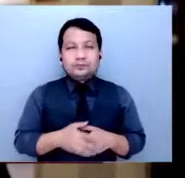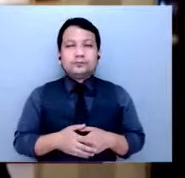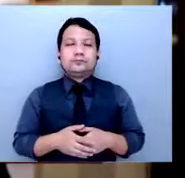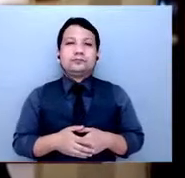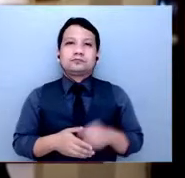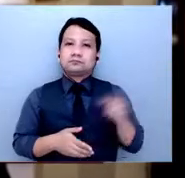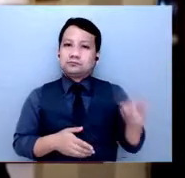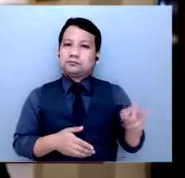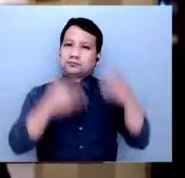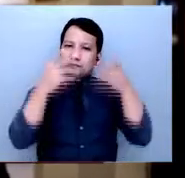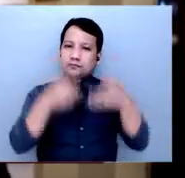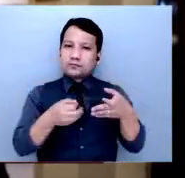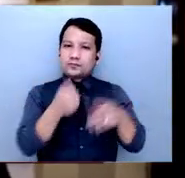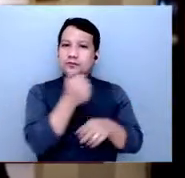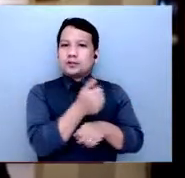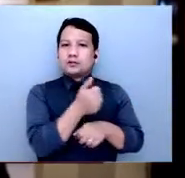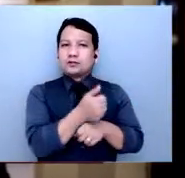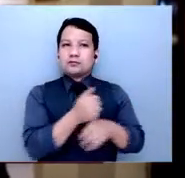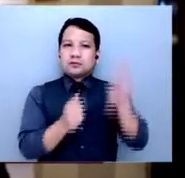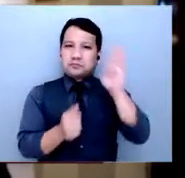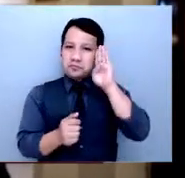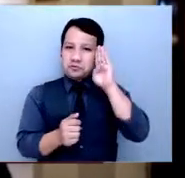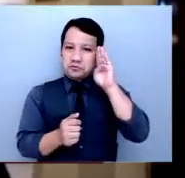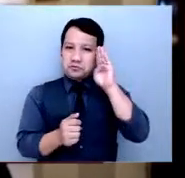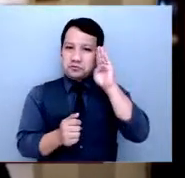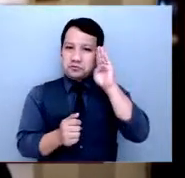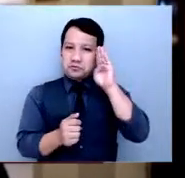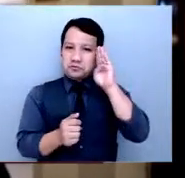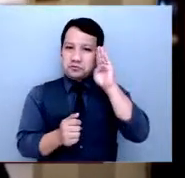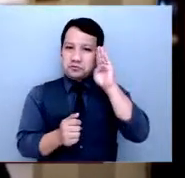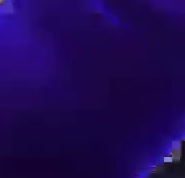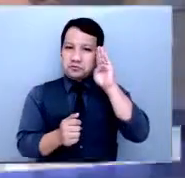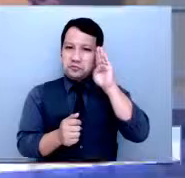desisyon nila bongbong yun.